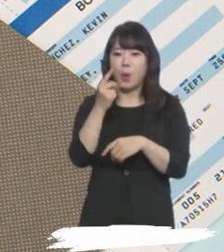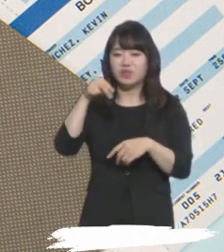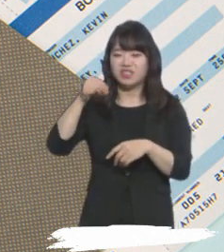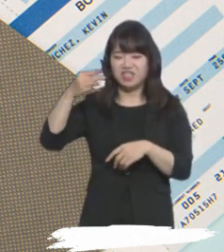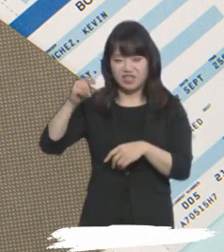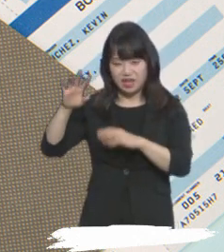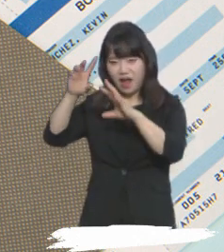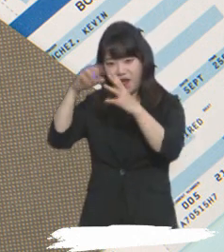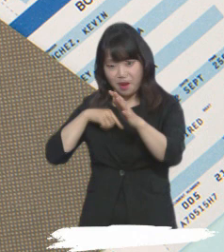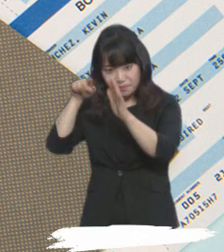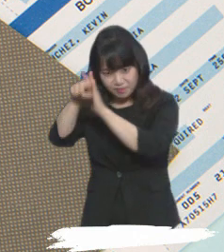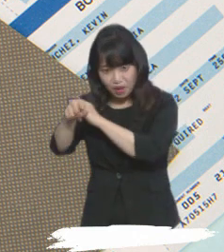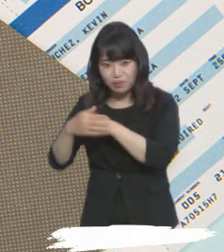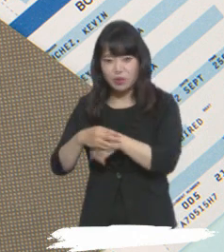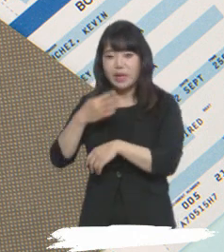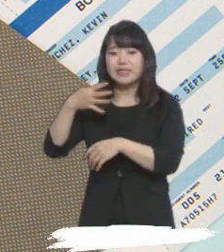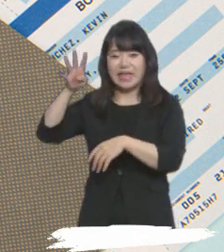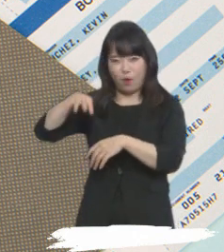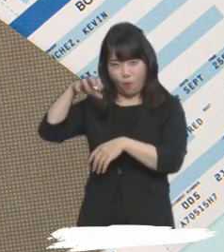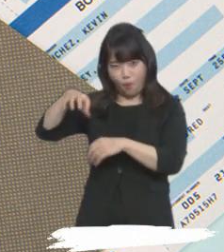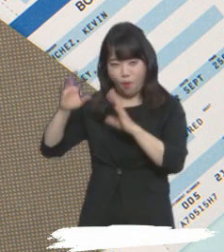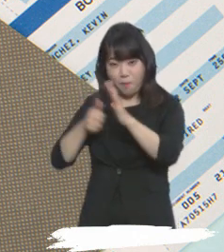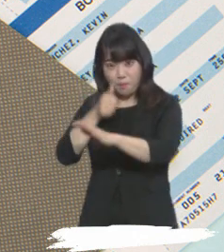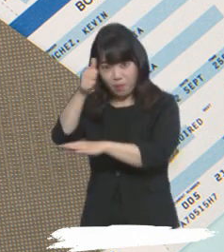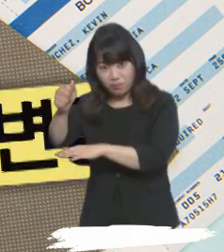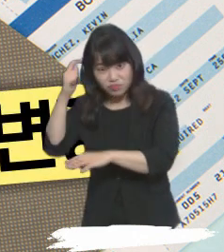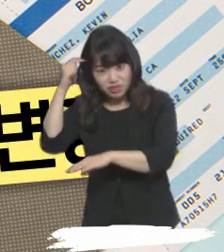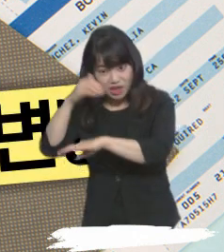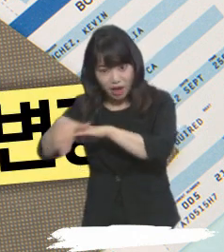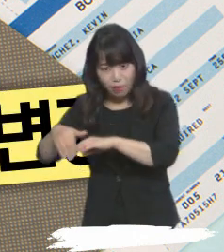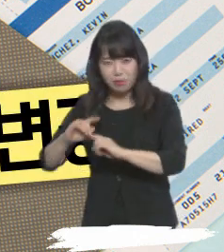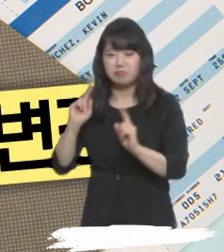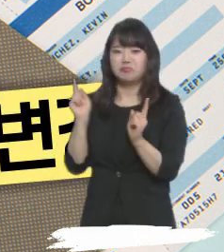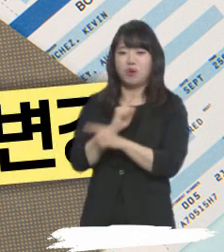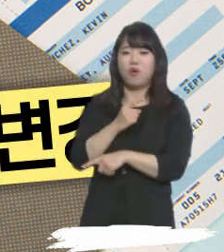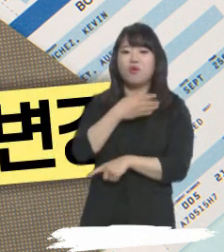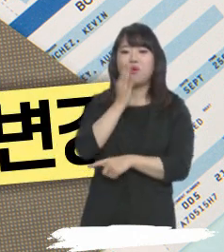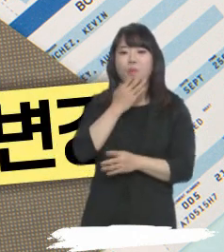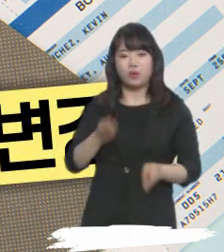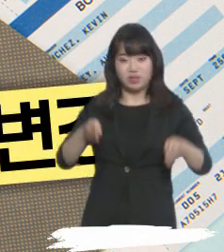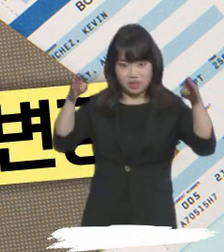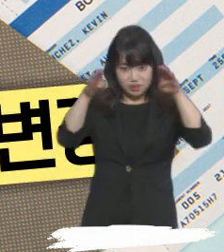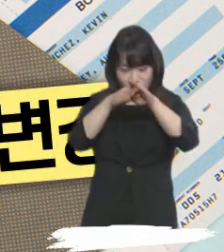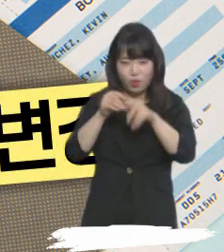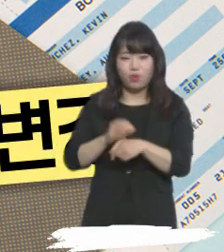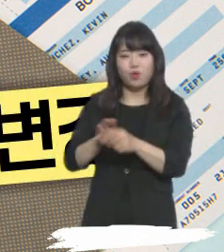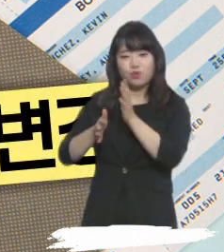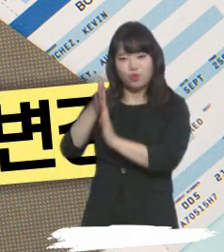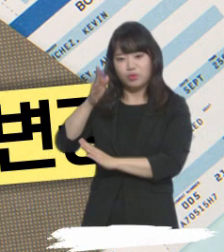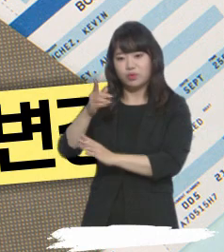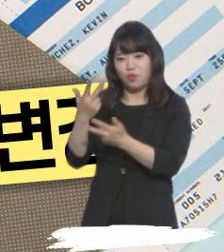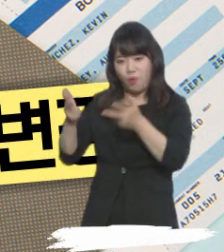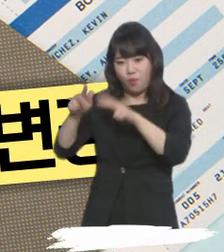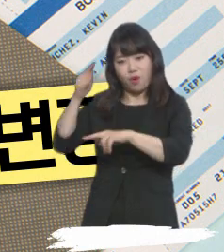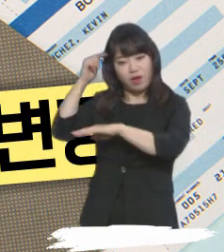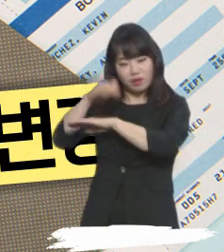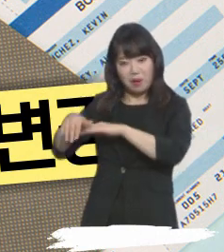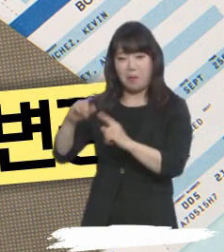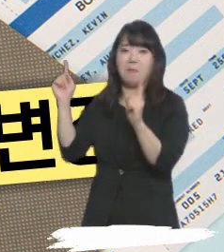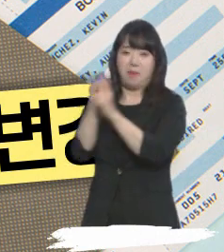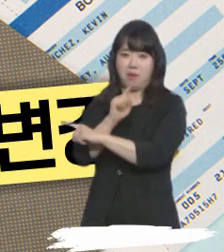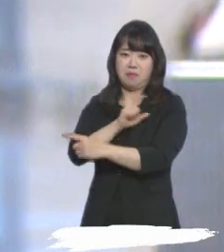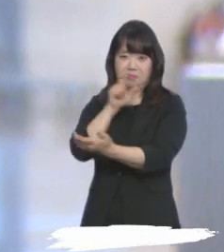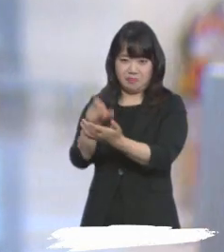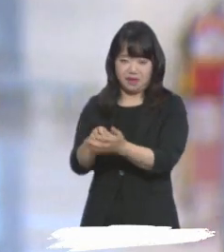시청, 체코 프라 관광청 방문이었지만 소각장과 노인복지기관, 도시공원 관련 기관으로 변경된